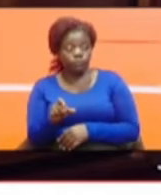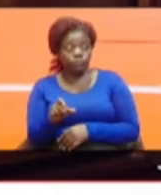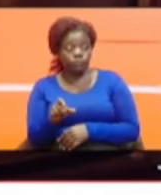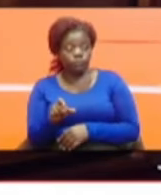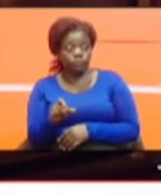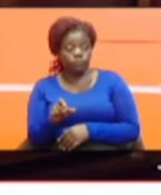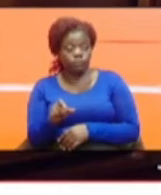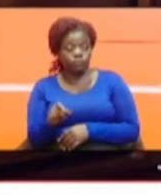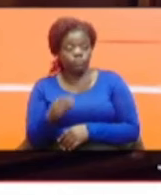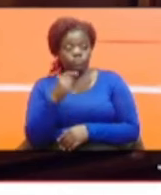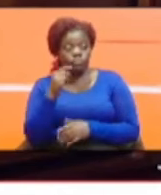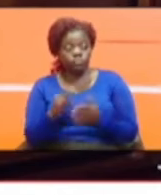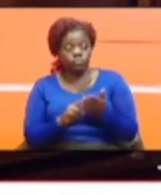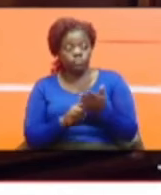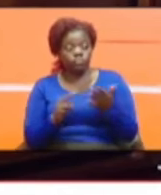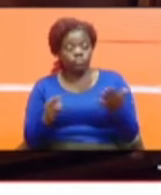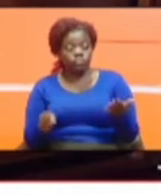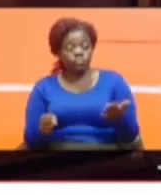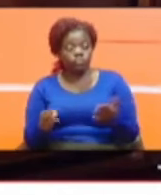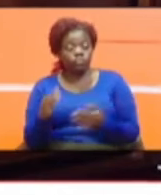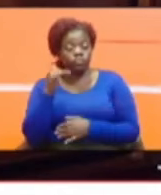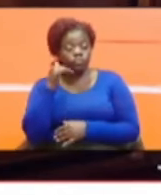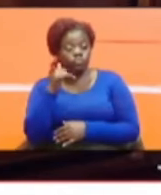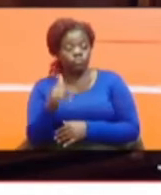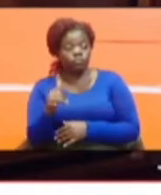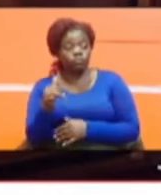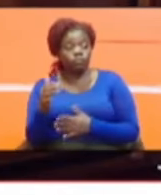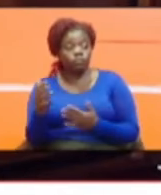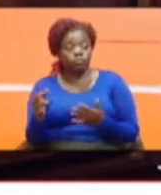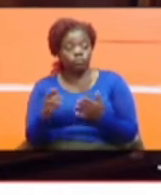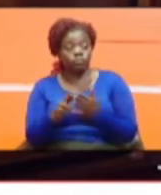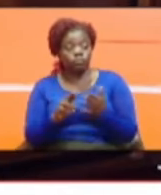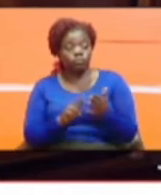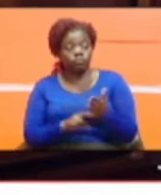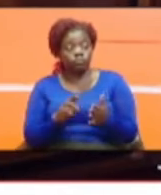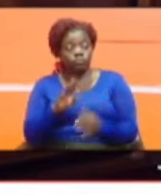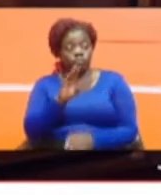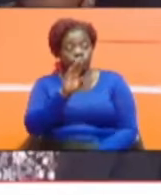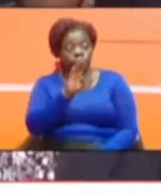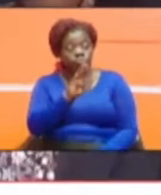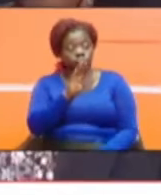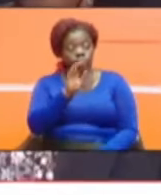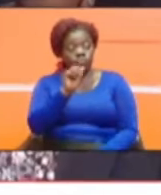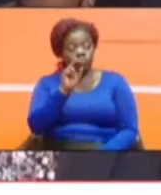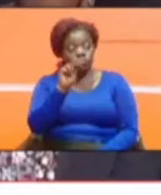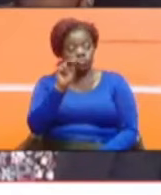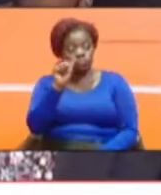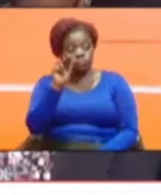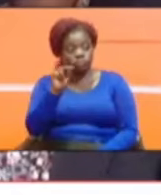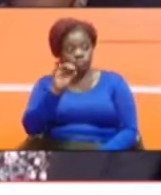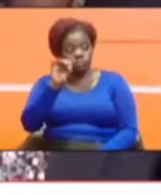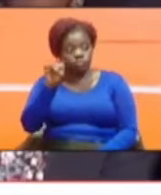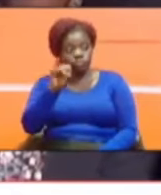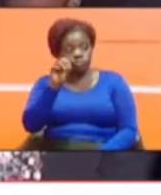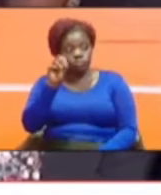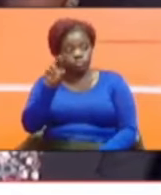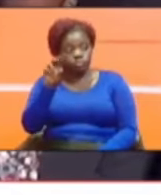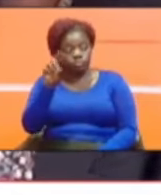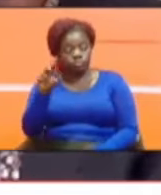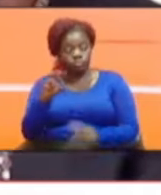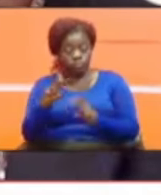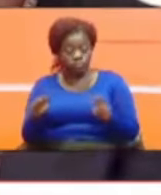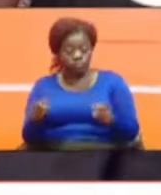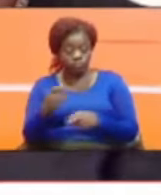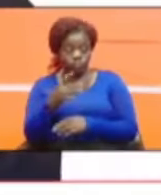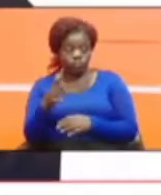Was the same handset that was used by telephone number registered to Banula Jordan. Chokono mkolo kunonyeleza yakola ku